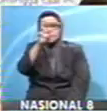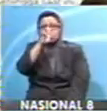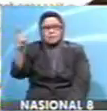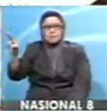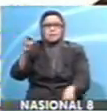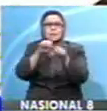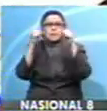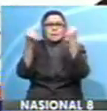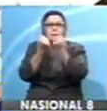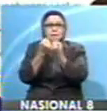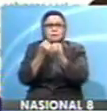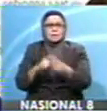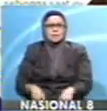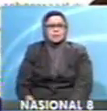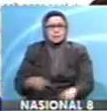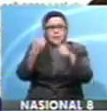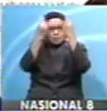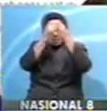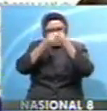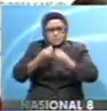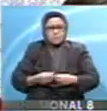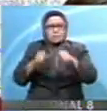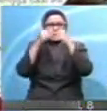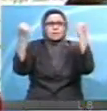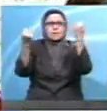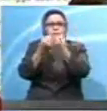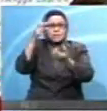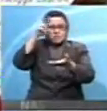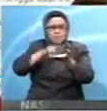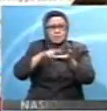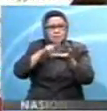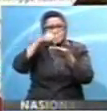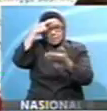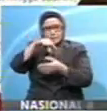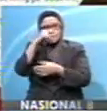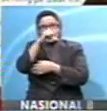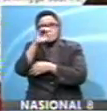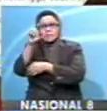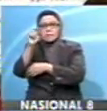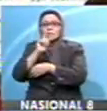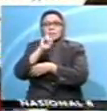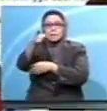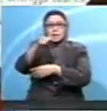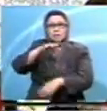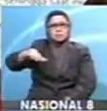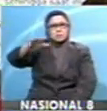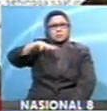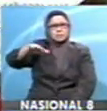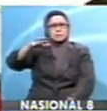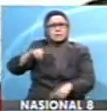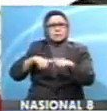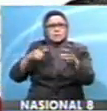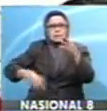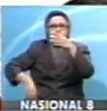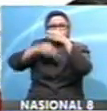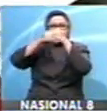in view of the increase number of companies registering for GST it is estimated that There will be additional revenue